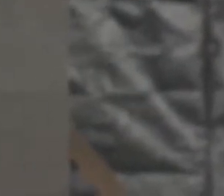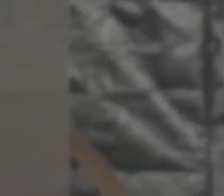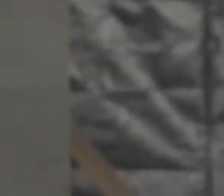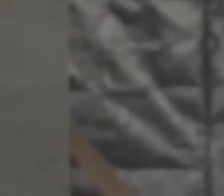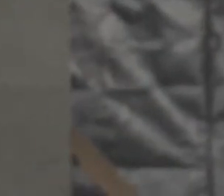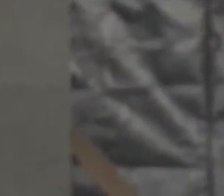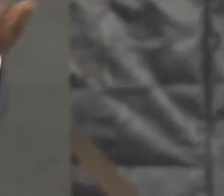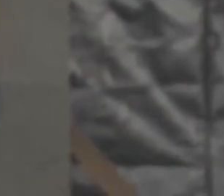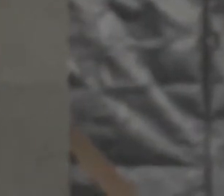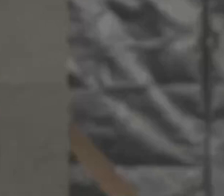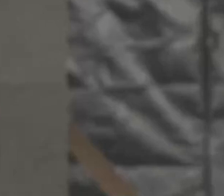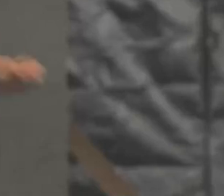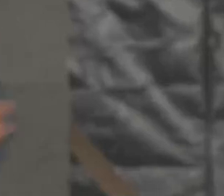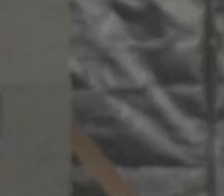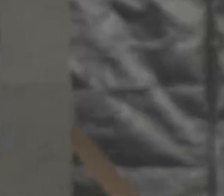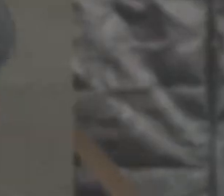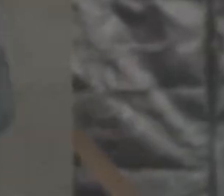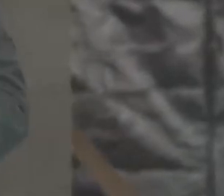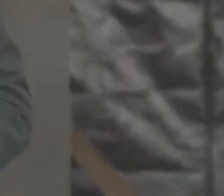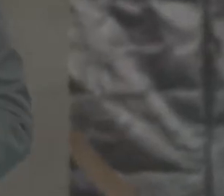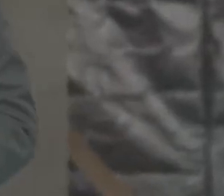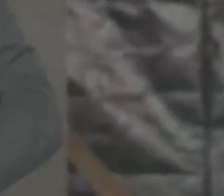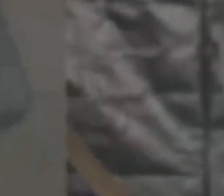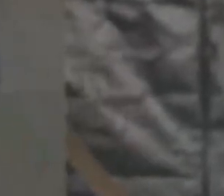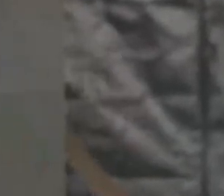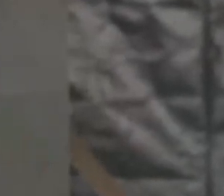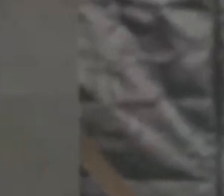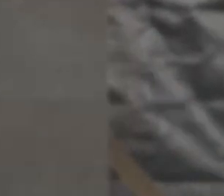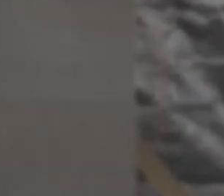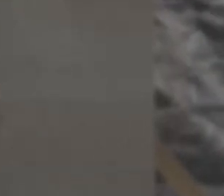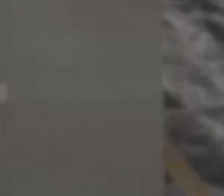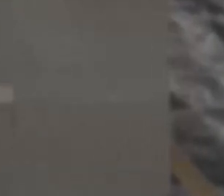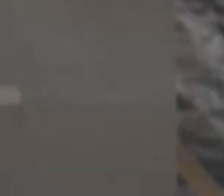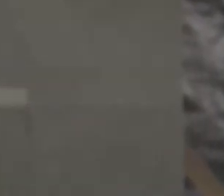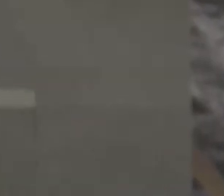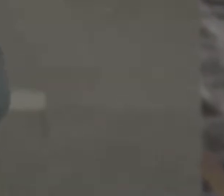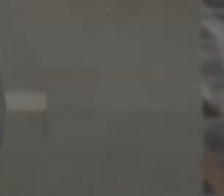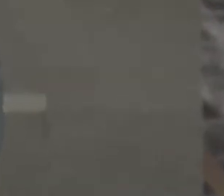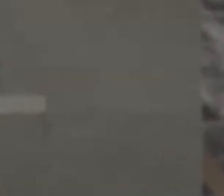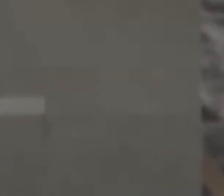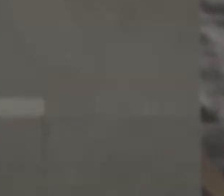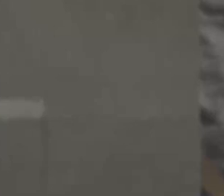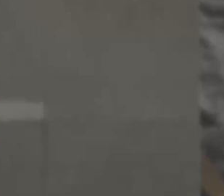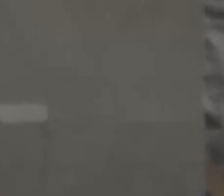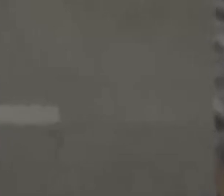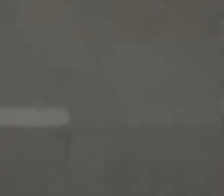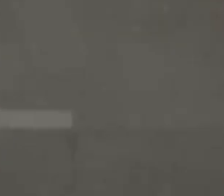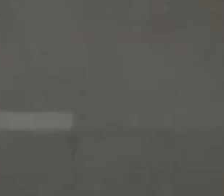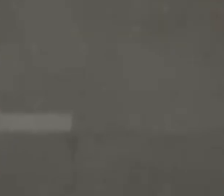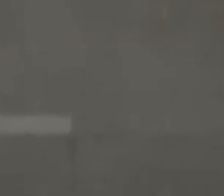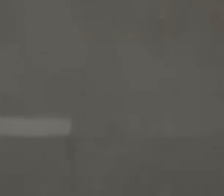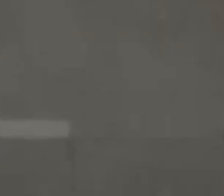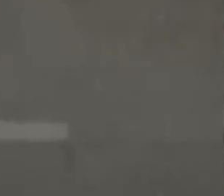avec Dieu. C'est un nouveau jour, c'est une nouvelle approche, c'est une nouvelle méthode, c'est un nouveau miracle. Et l'Éternel dit à